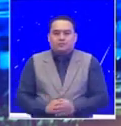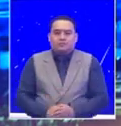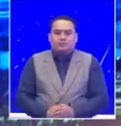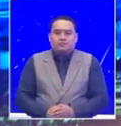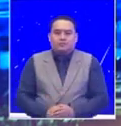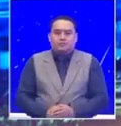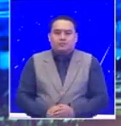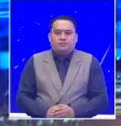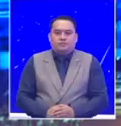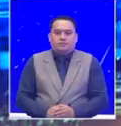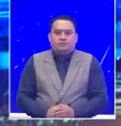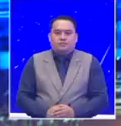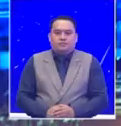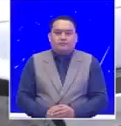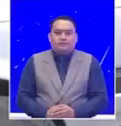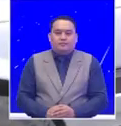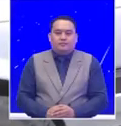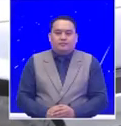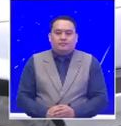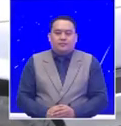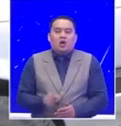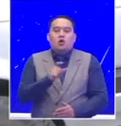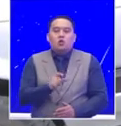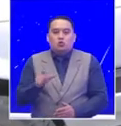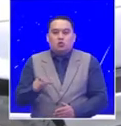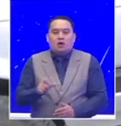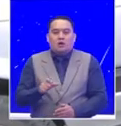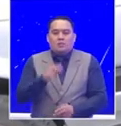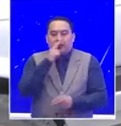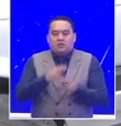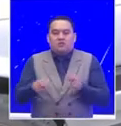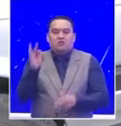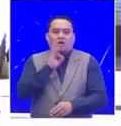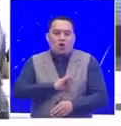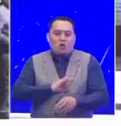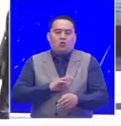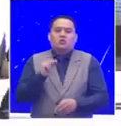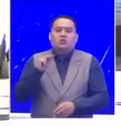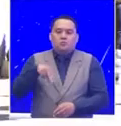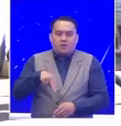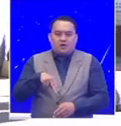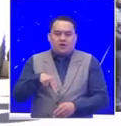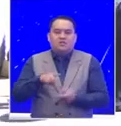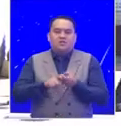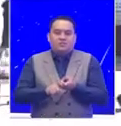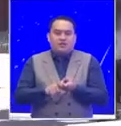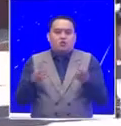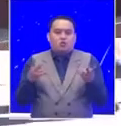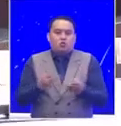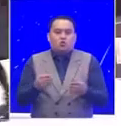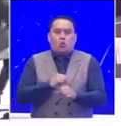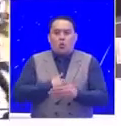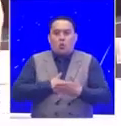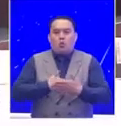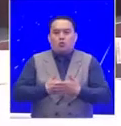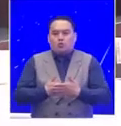коллега Ануар Амангельдинов. Граждане Казахстана, потерявшие доходы в период чрезвычайного положения в связи с вынужденным отпуском